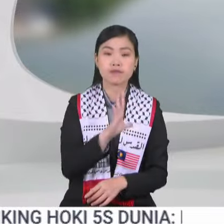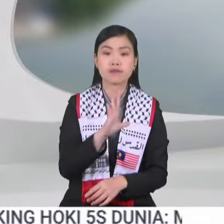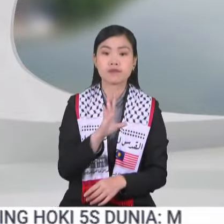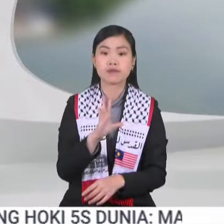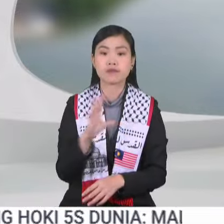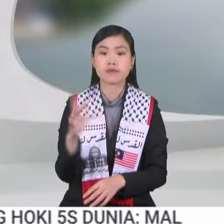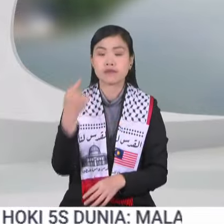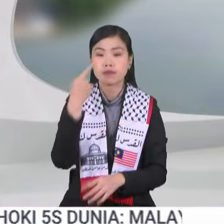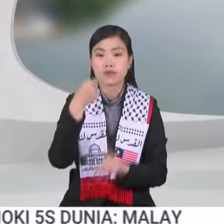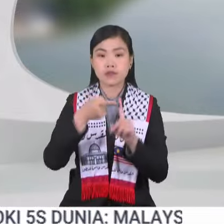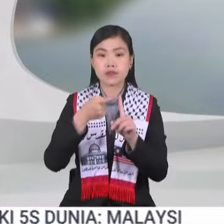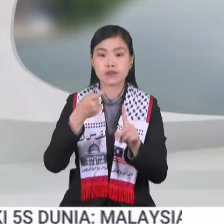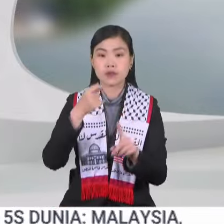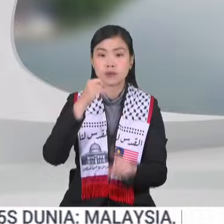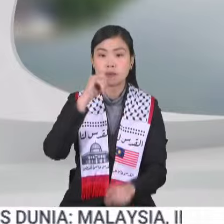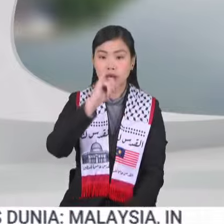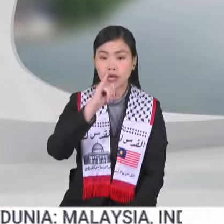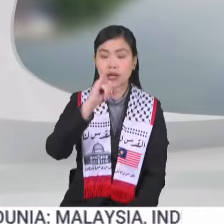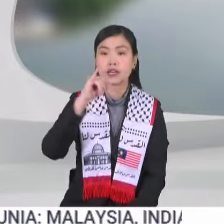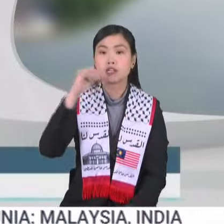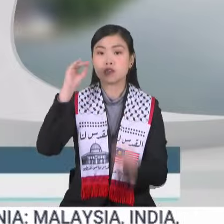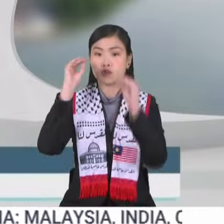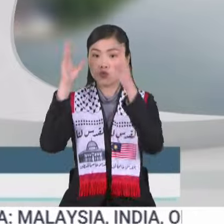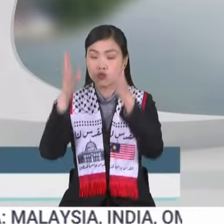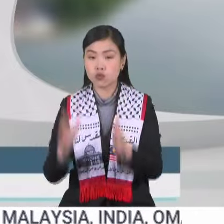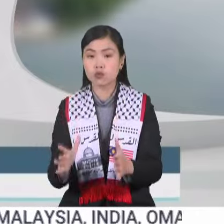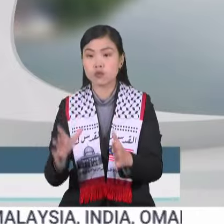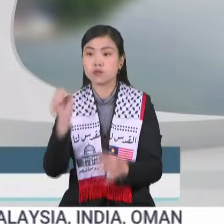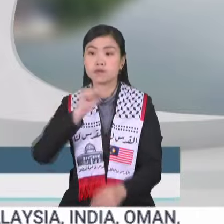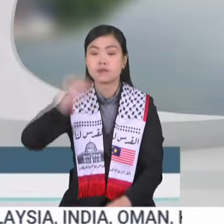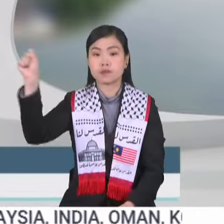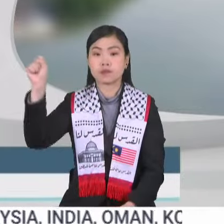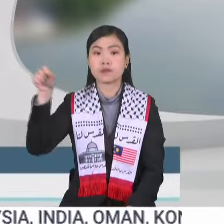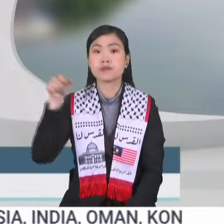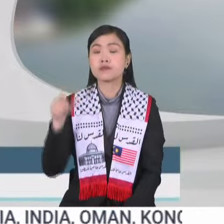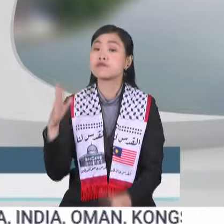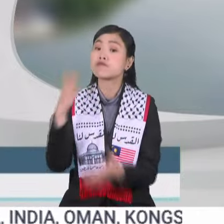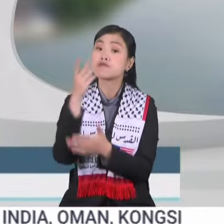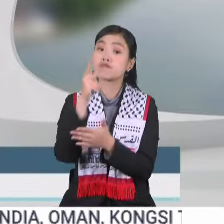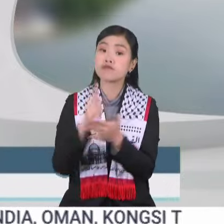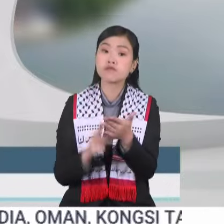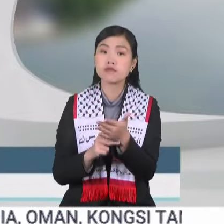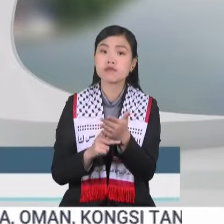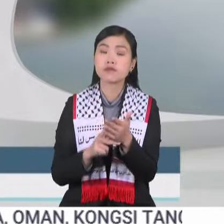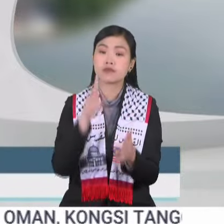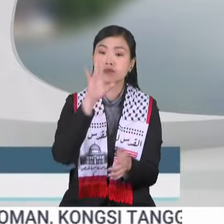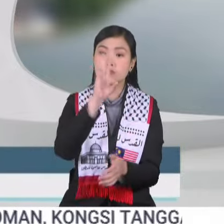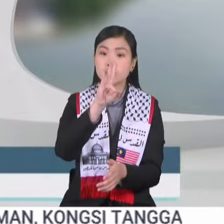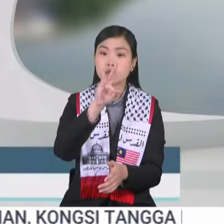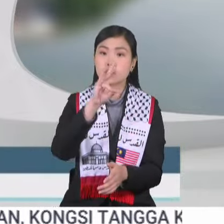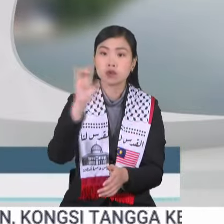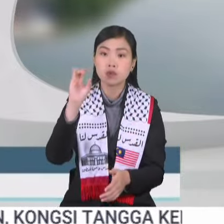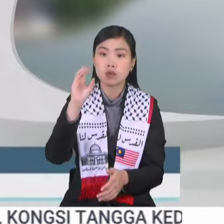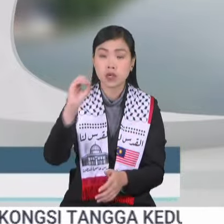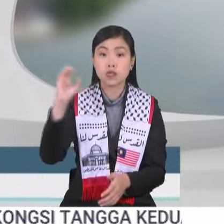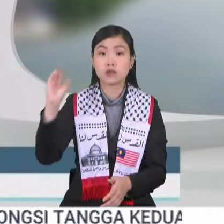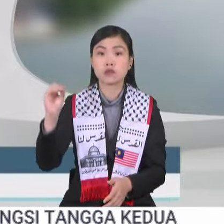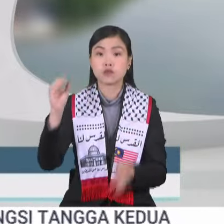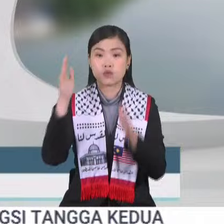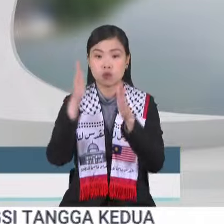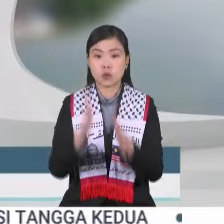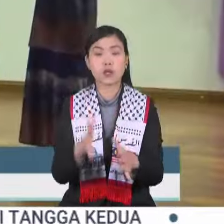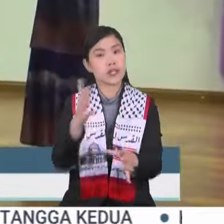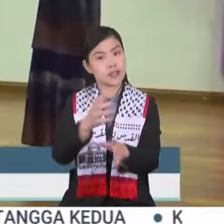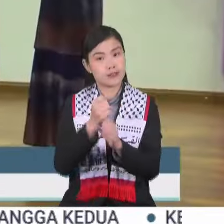guru-guru muslim Malaysia iguru cawangan Sabah mereka merupakan sebahagian daripada 700 penerima di seluruh